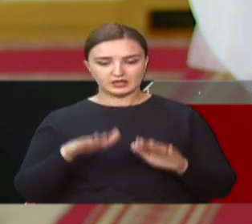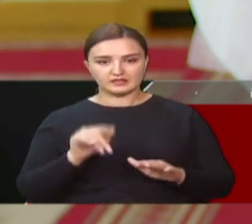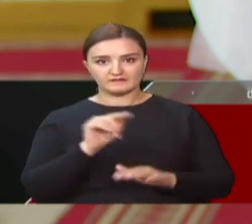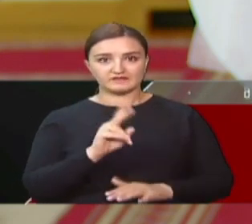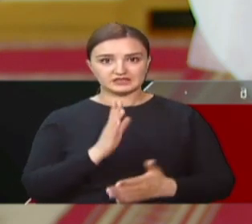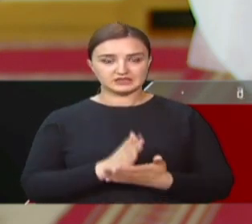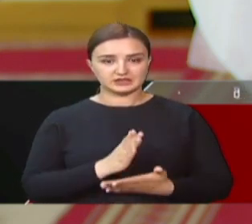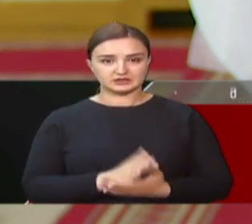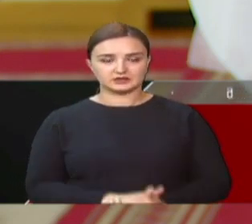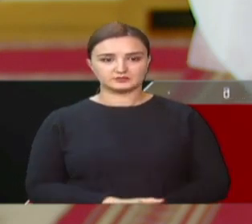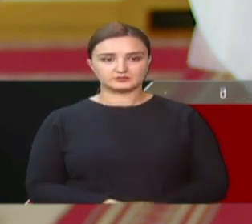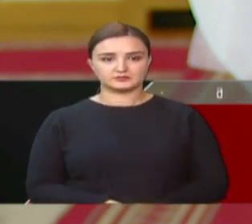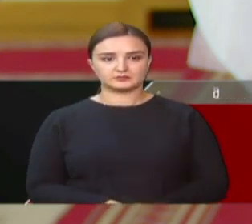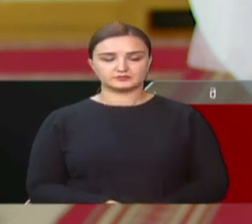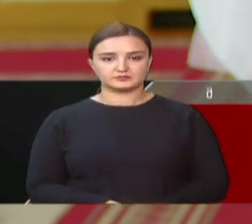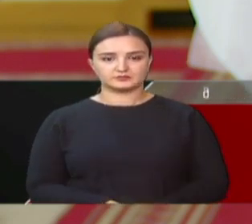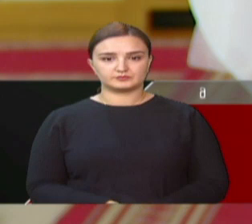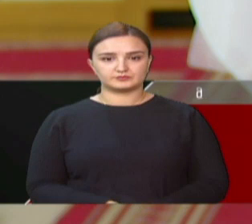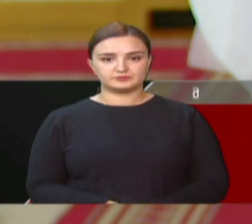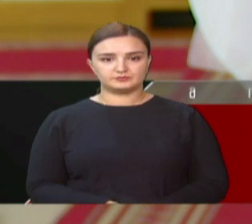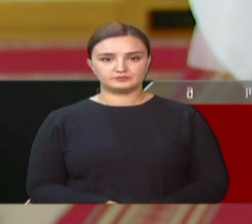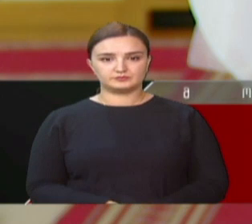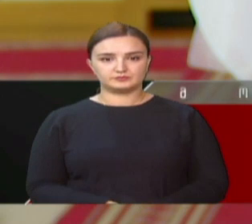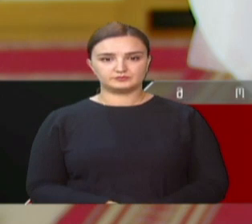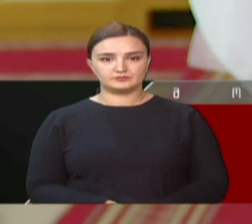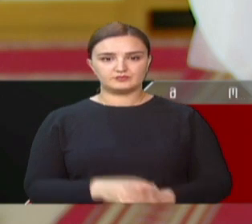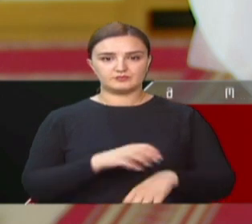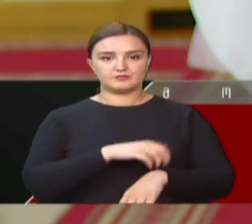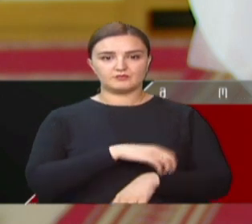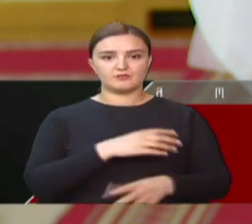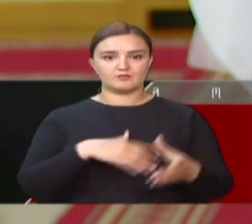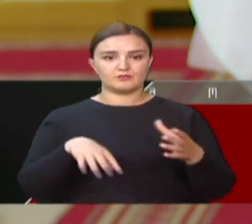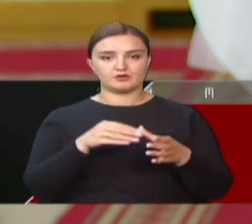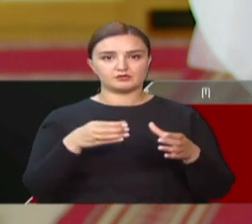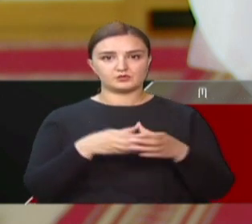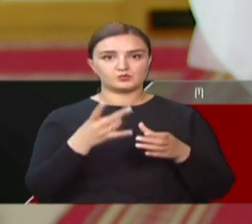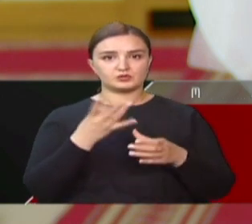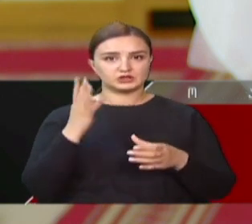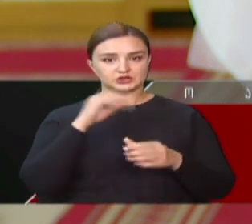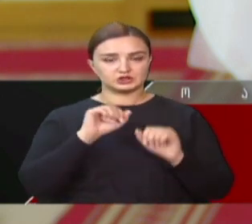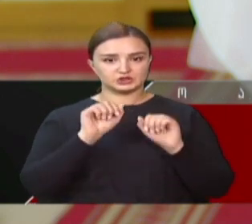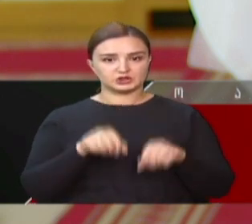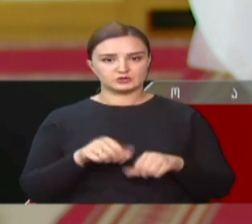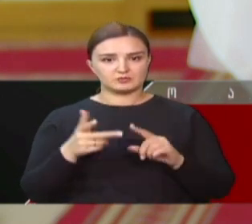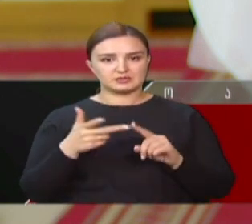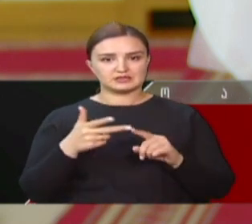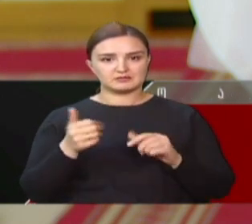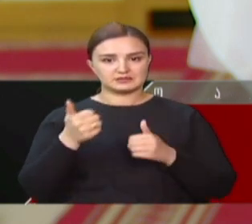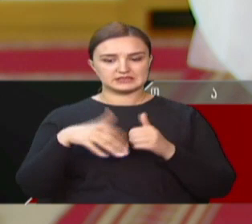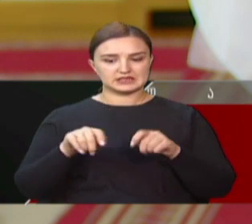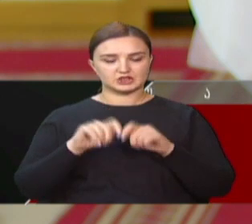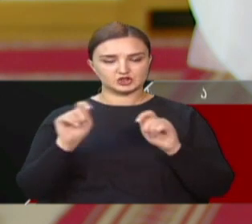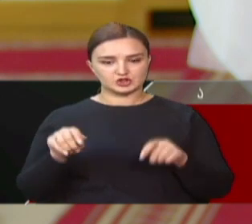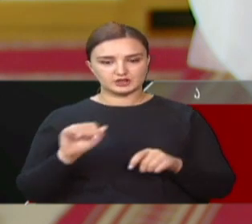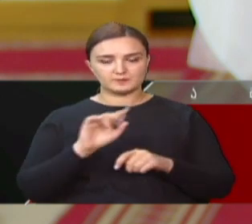არიან, ამ პარტიებმა უნდა შეძლონ ან მესამე ცენტრის შექმნა, ან კიდე დამატებითი მიზიდულობის ცენტრების შექმნა, ან